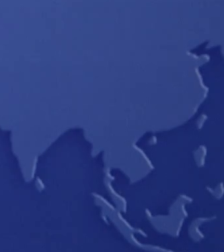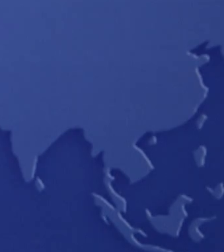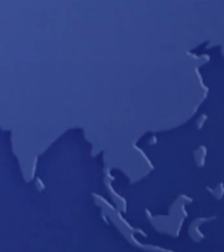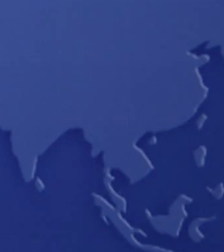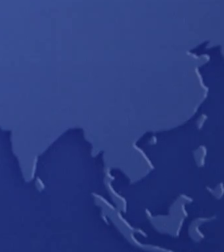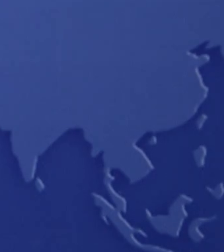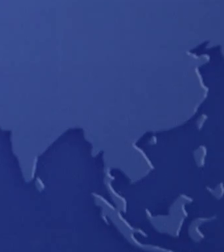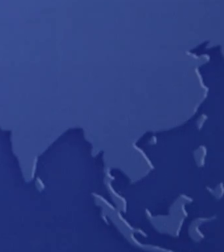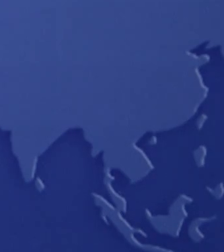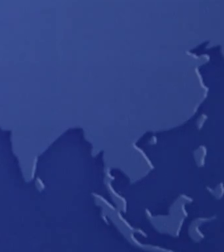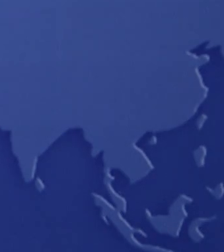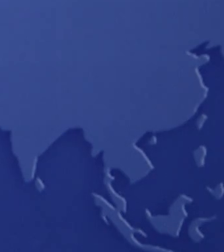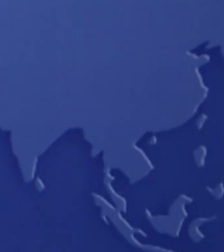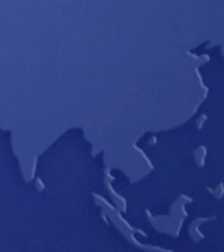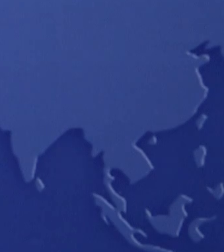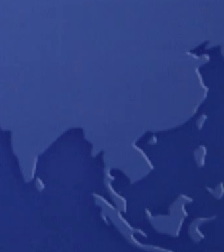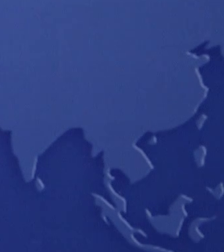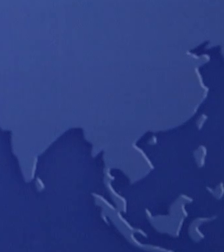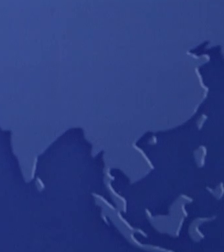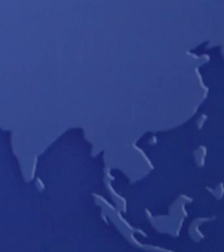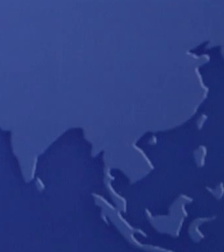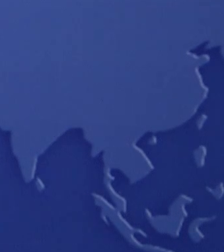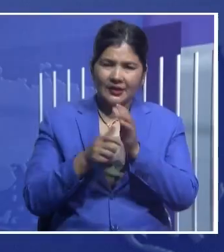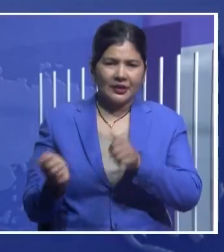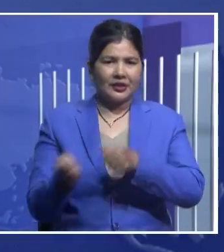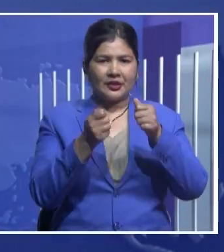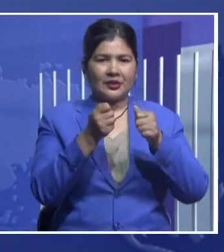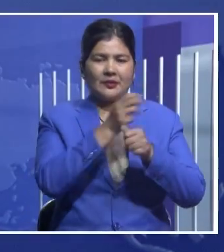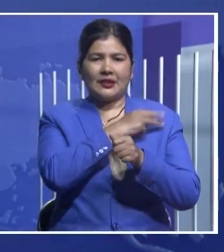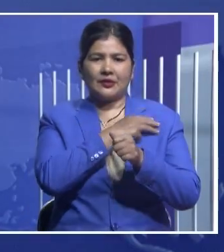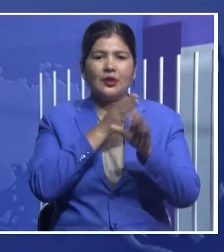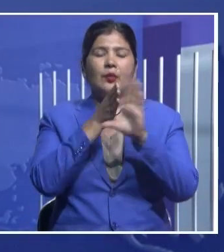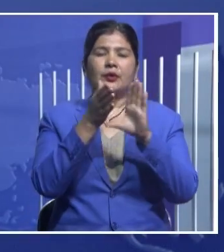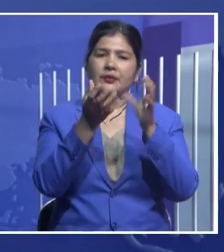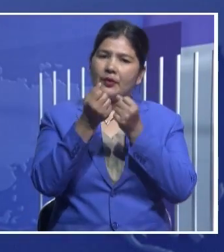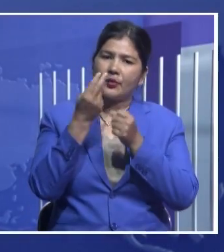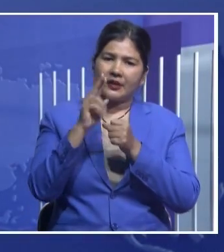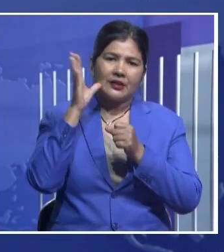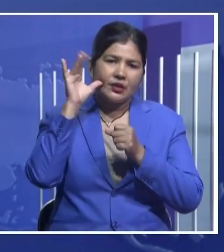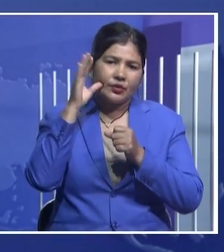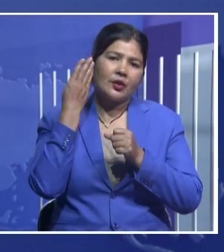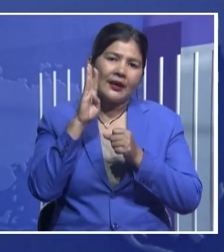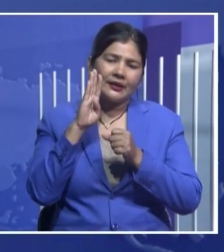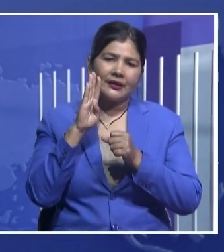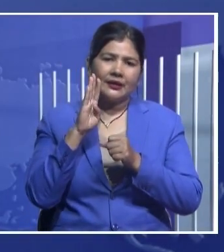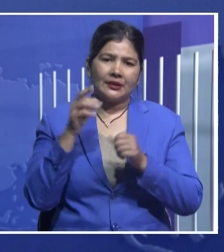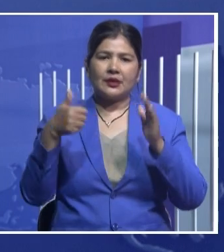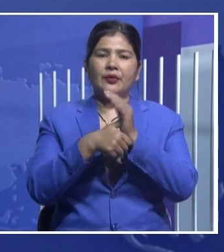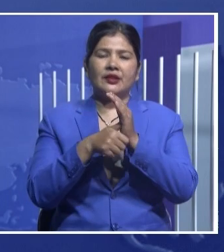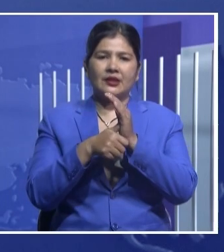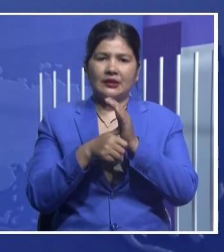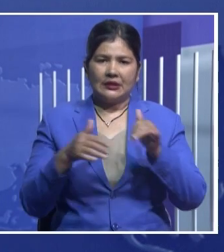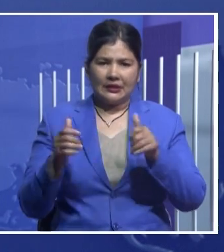भारत र श्रीलङ्का बीच हुने पहिलो टेस्ट क्रिकेटमा दर्शकले प्रवेश पाउने भएका छन्। आउँदो शुक्रबारदेखि मोहलीमा हुने टेस्ट